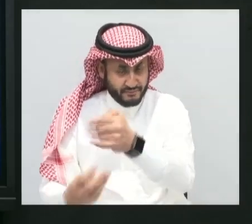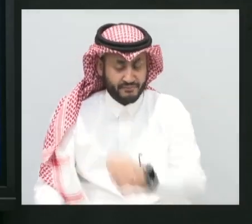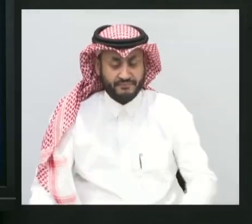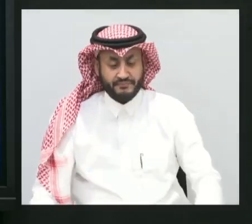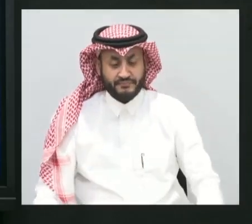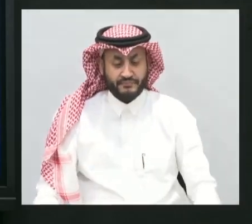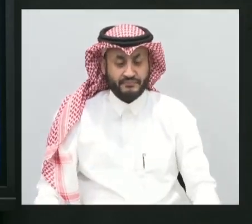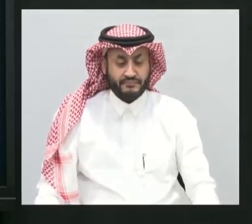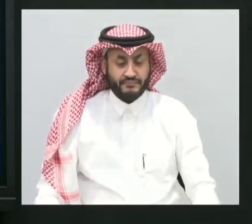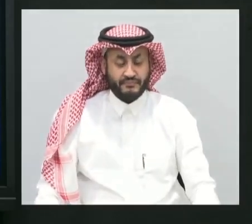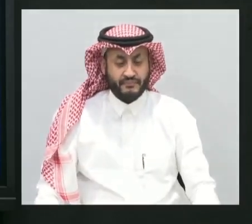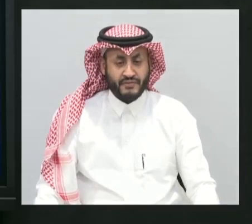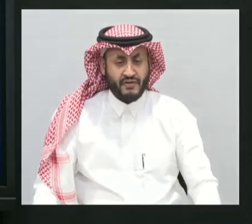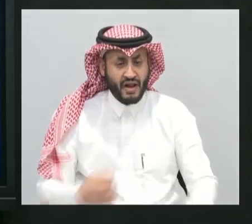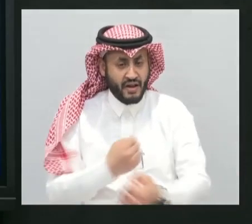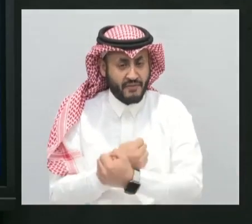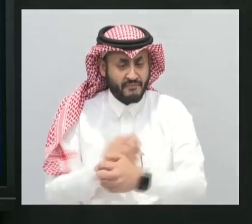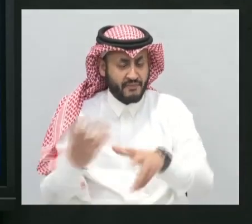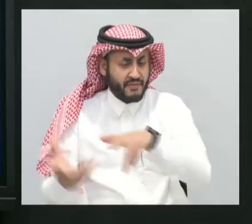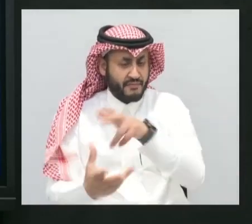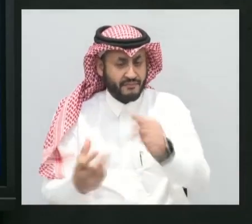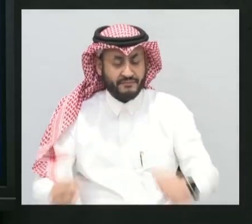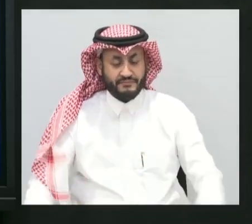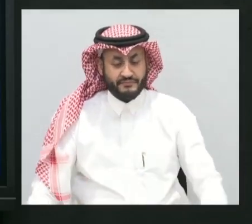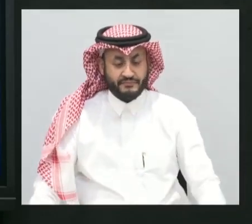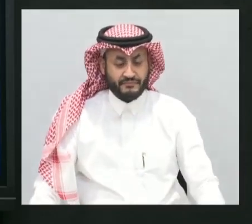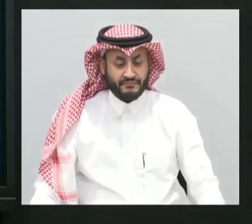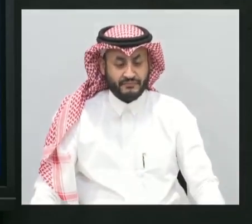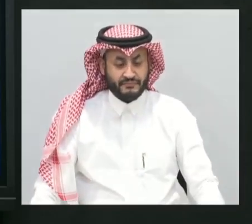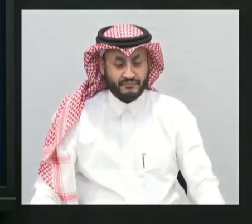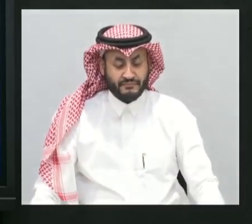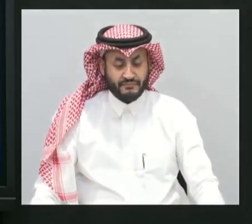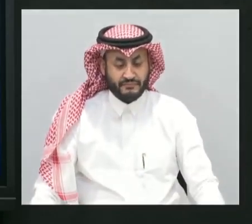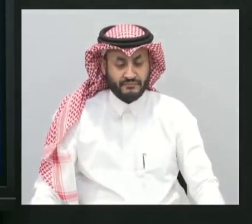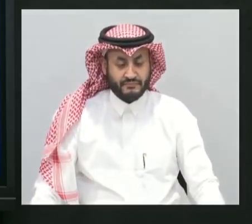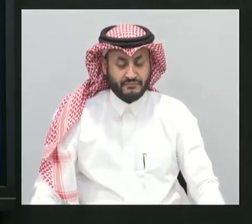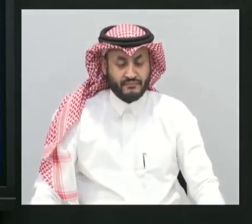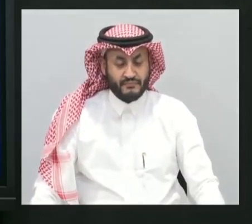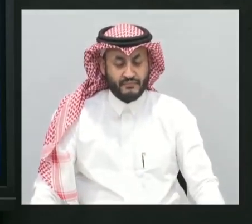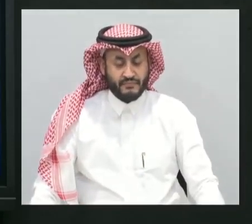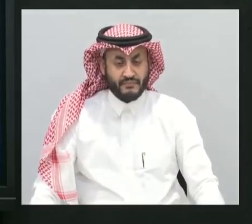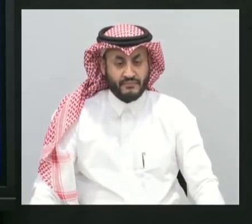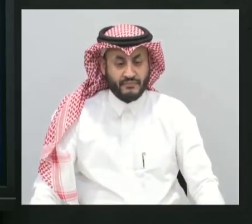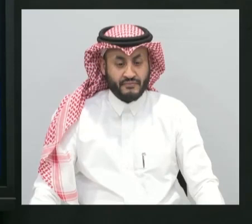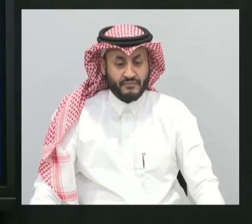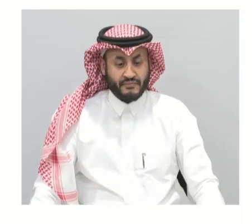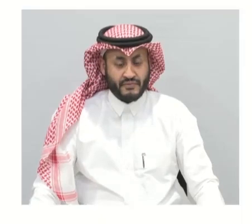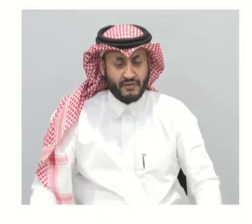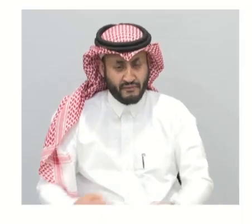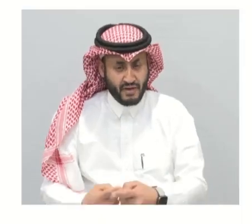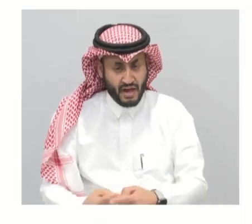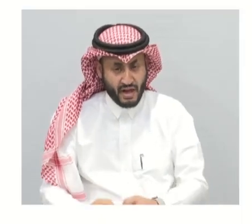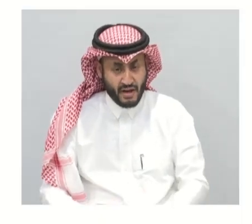نستعملها في المحافظه على موارد البيئه ذكرنا ان هنالك قواعد ثلاث من هذه القواعد الترشيد